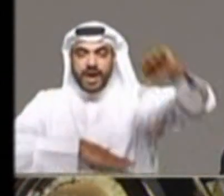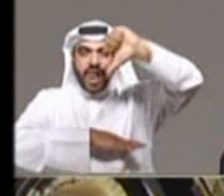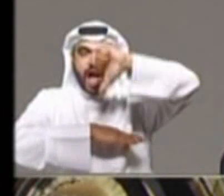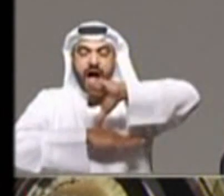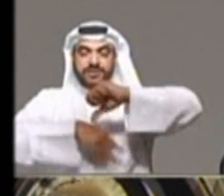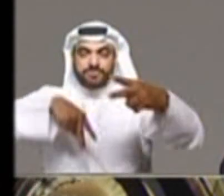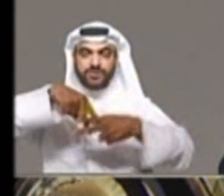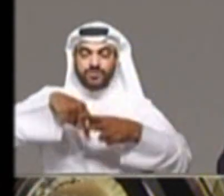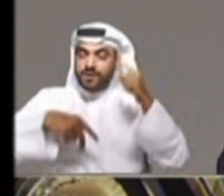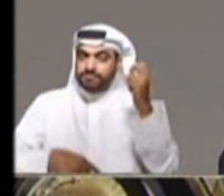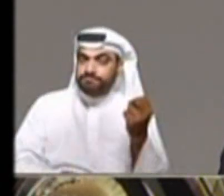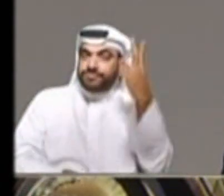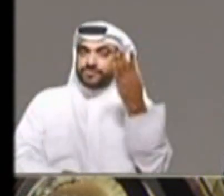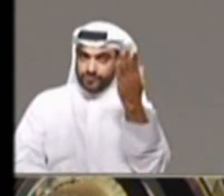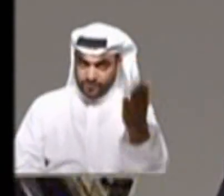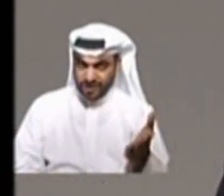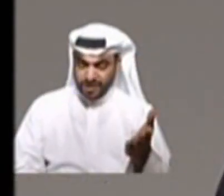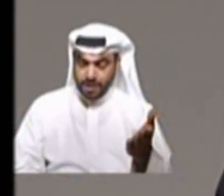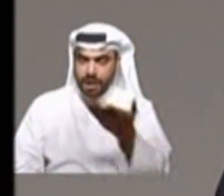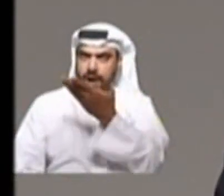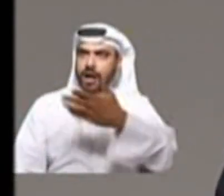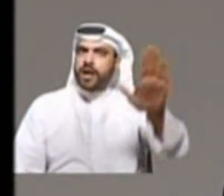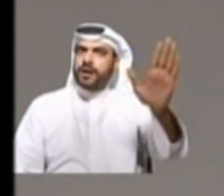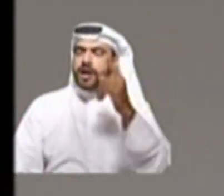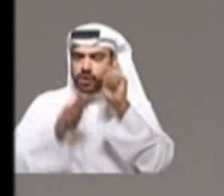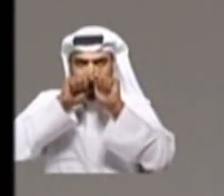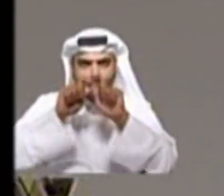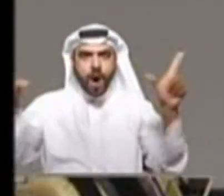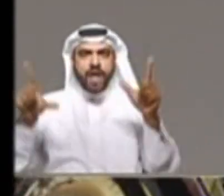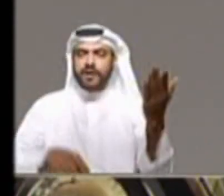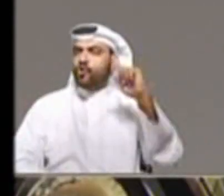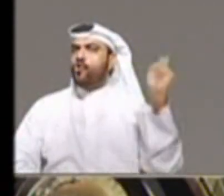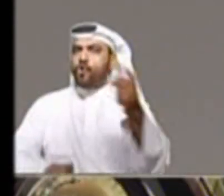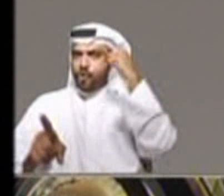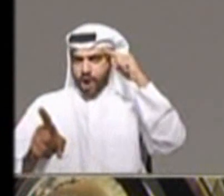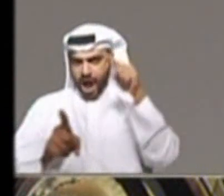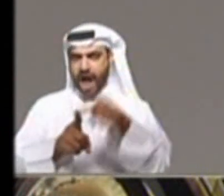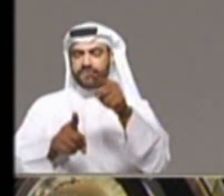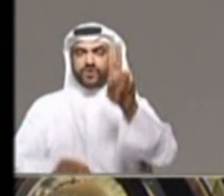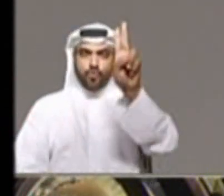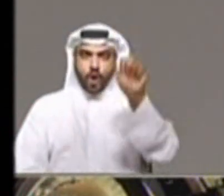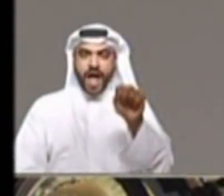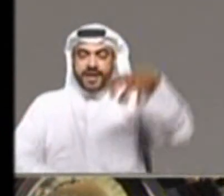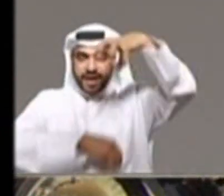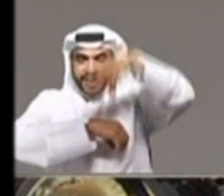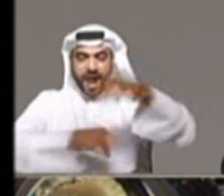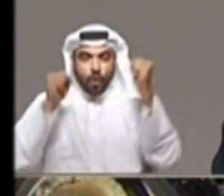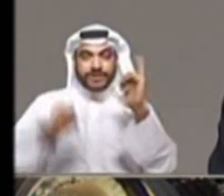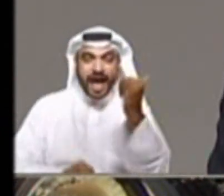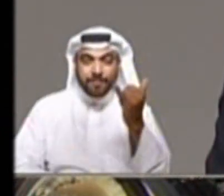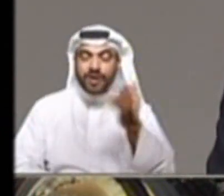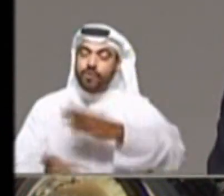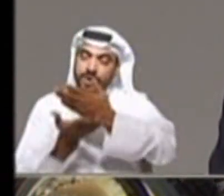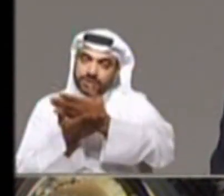مدعاة لإسرائيل، في تناقض فج وواضح وتحد لكل قرارات مجلس الأمن والجمعية